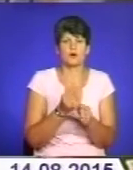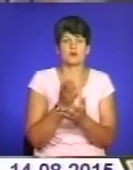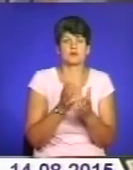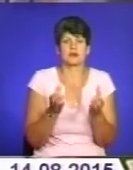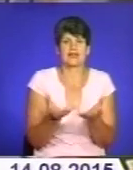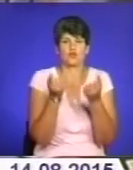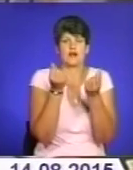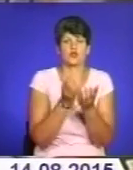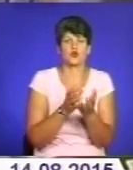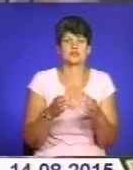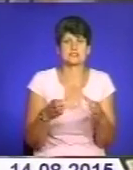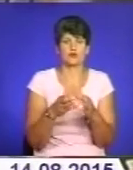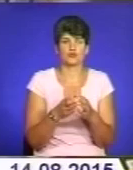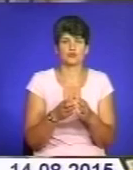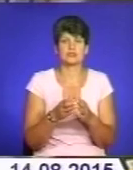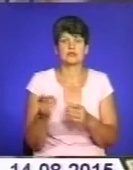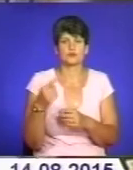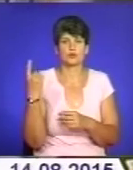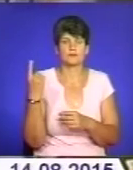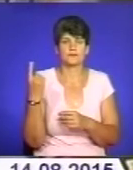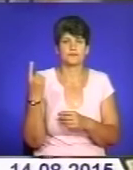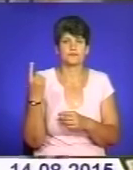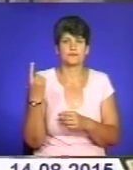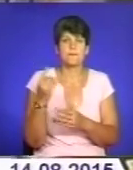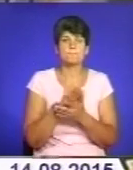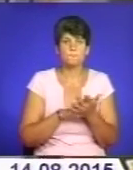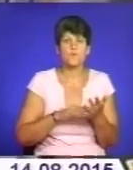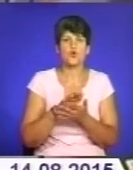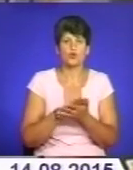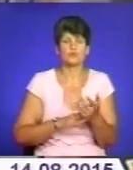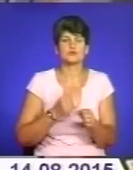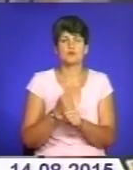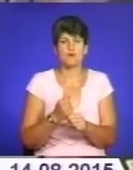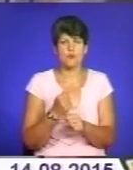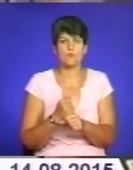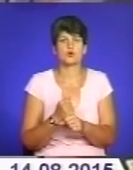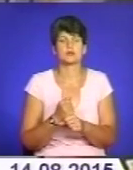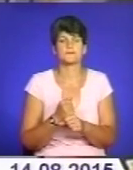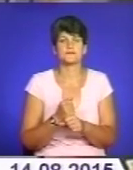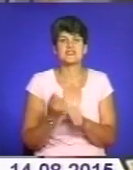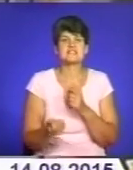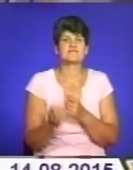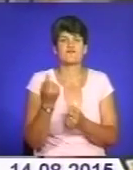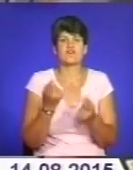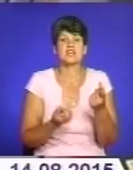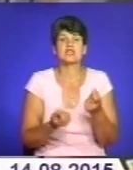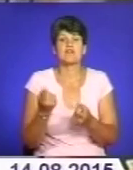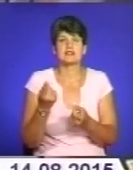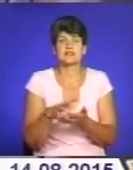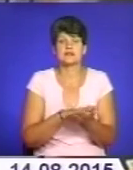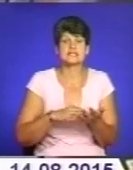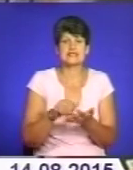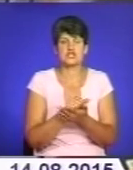загону управління в Тернопільській області продовжуються роботи з виявлення, знешкодження